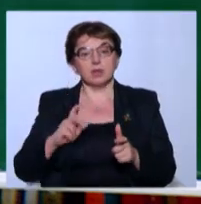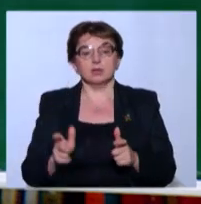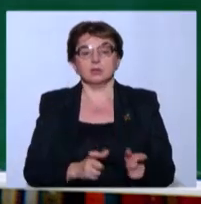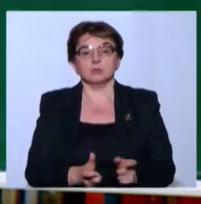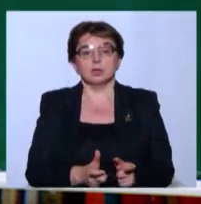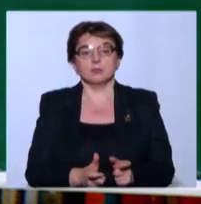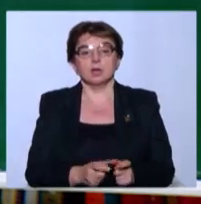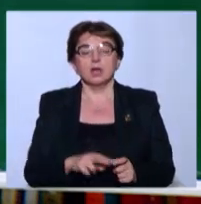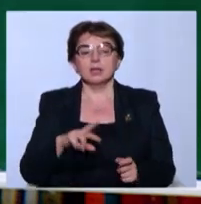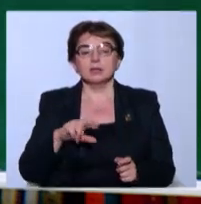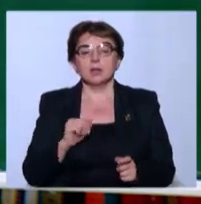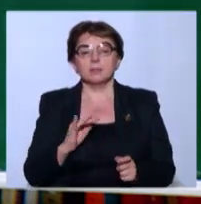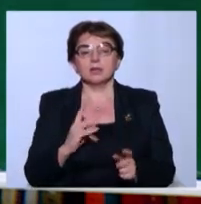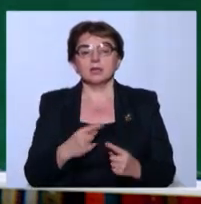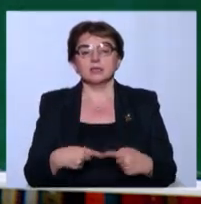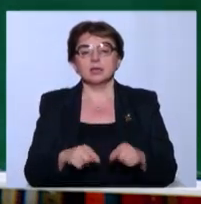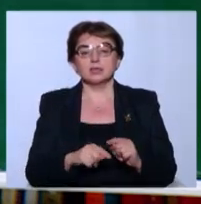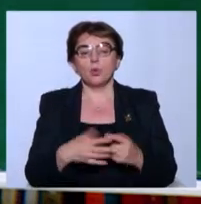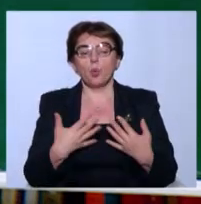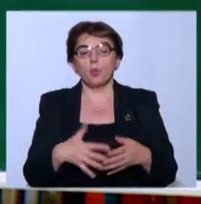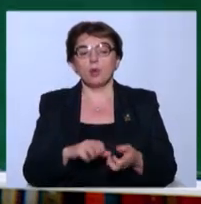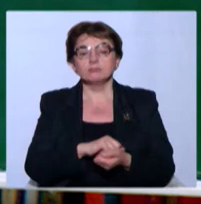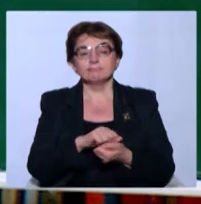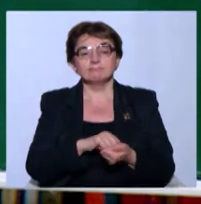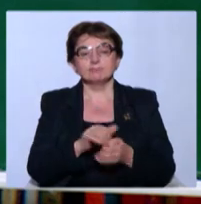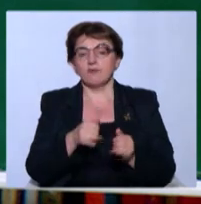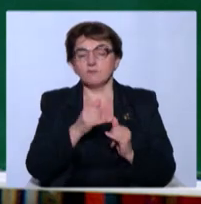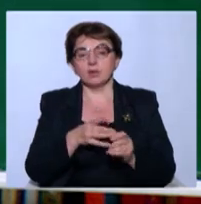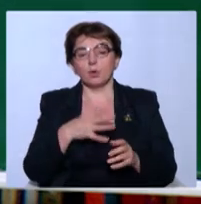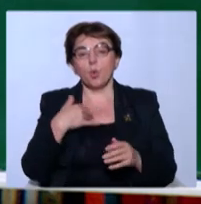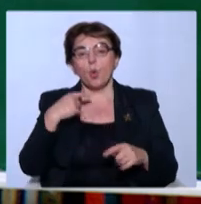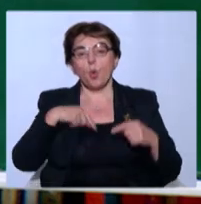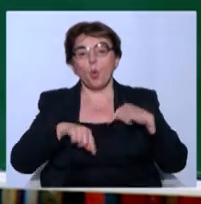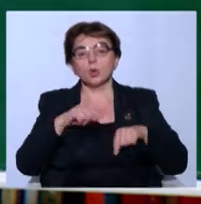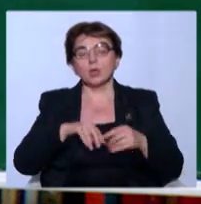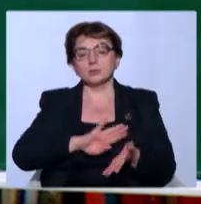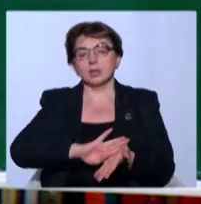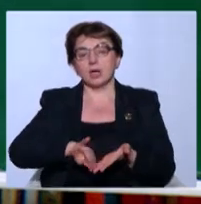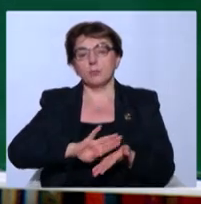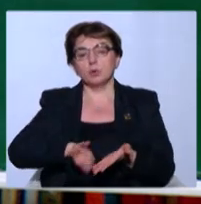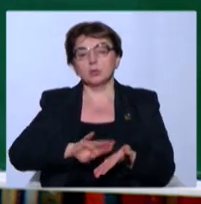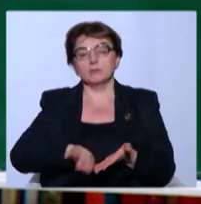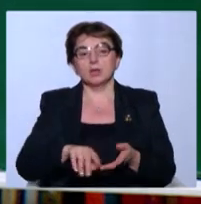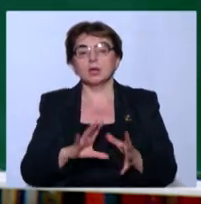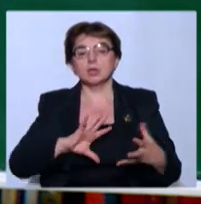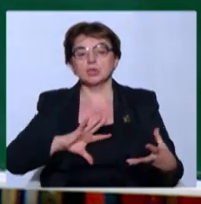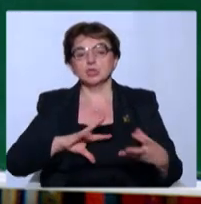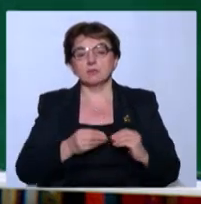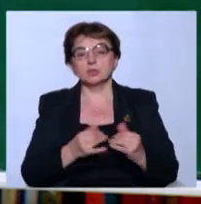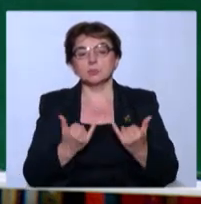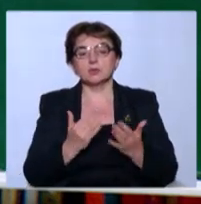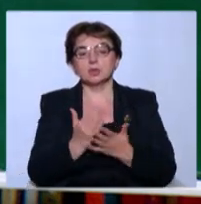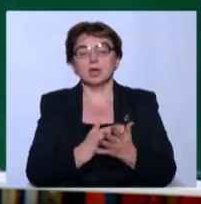ანუ დეფიკაცია ეს არის მომნელებელი ნარჩენების ორგანიზმიდან გამოტევნა. შევაჯამოთ